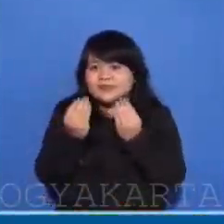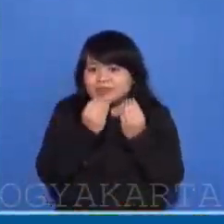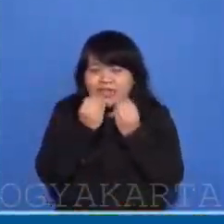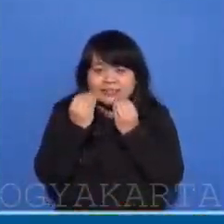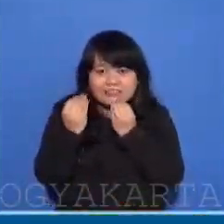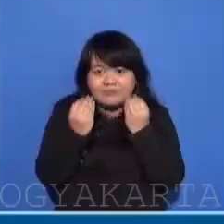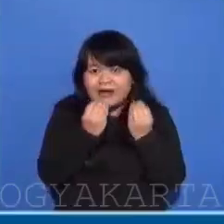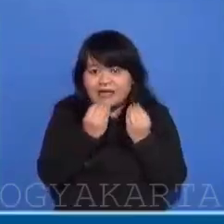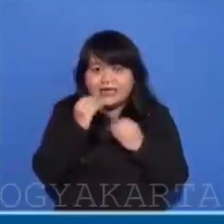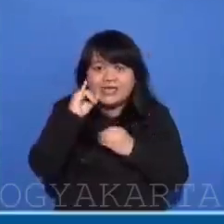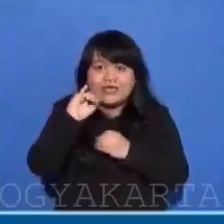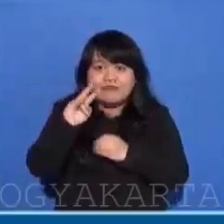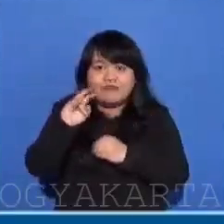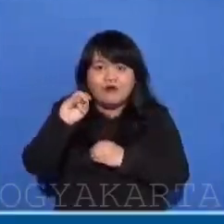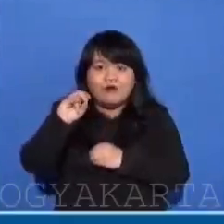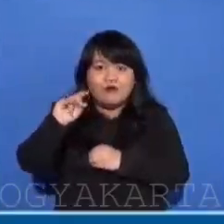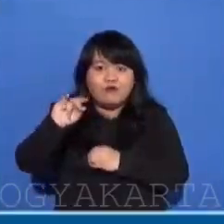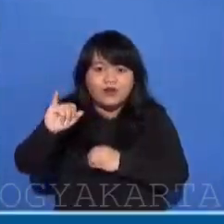bantulten J